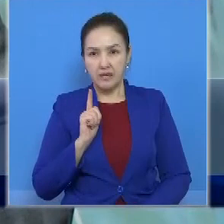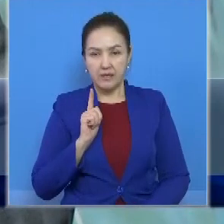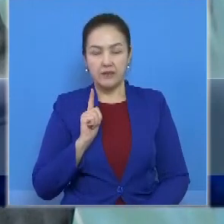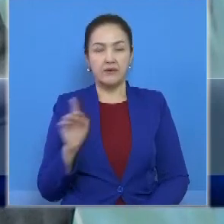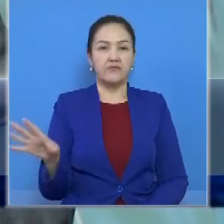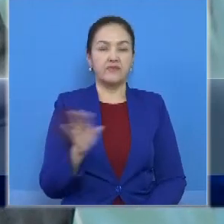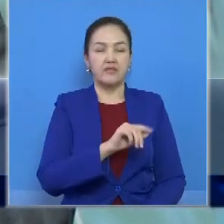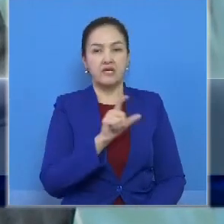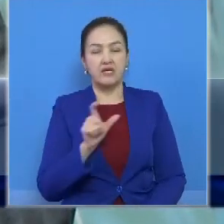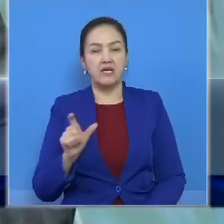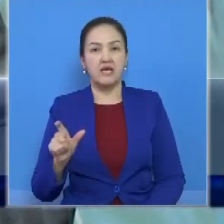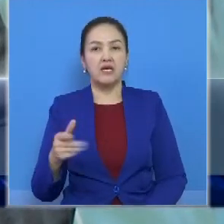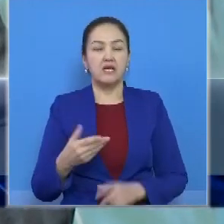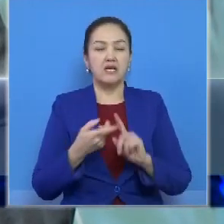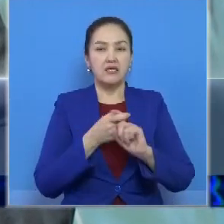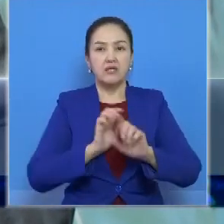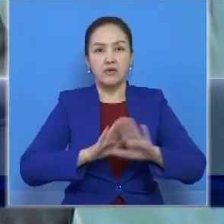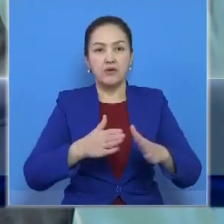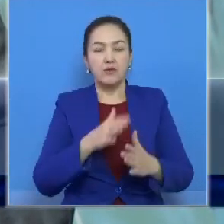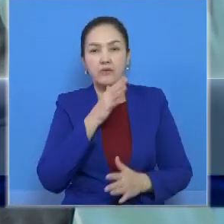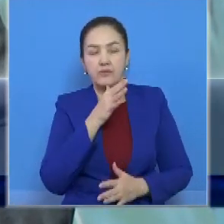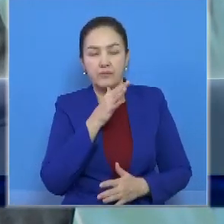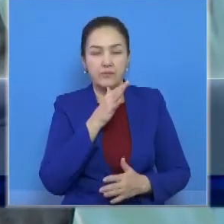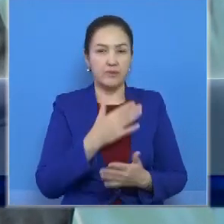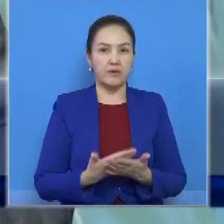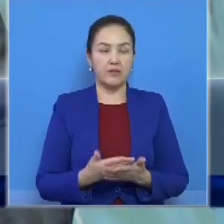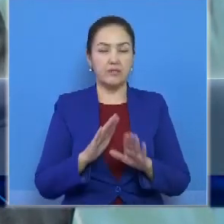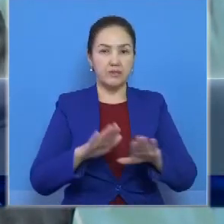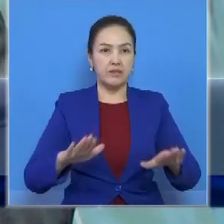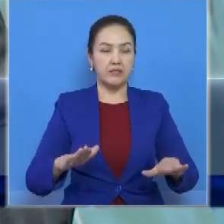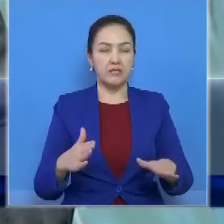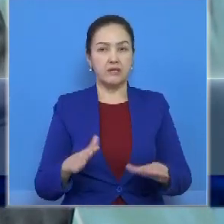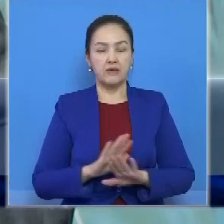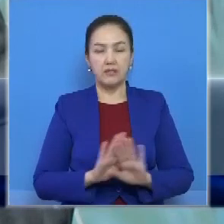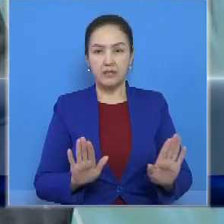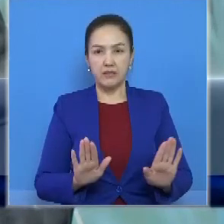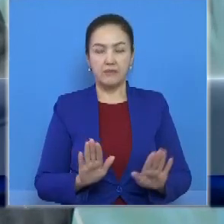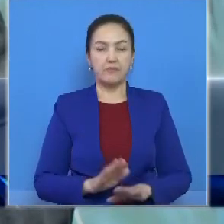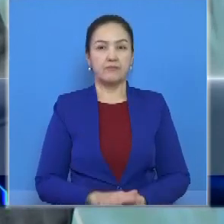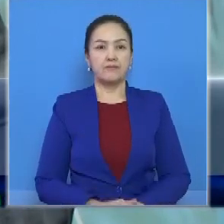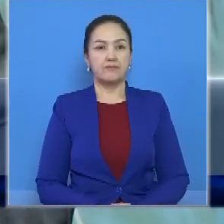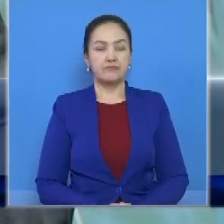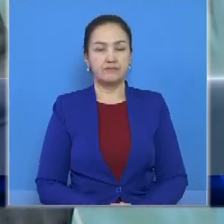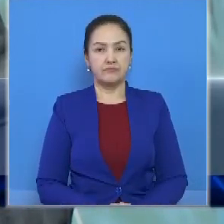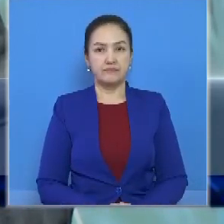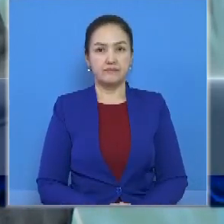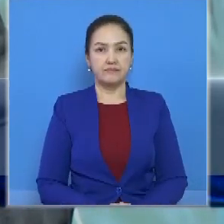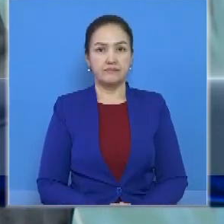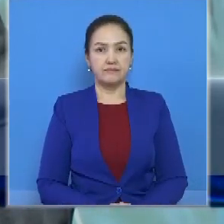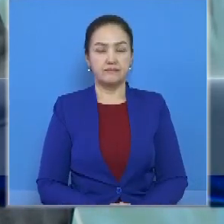граждан, вне зависимости от возраста, кроме детей. Дети, вы знаете, у нас с 12